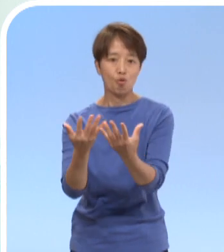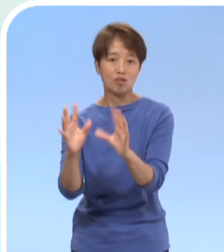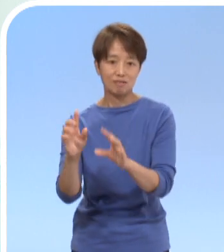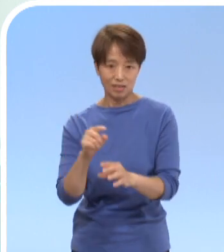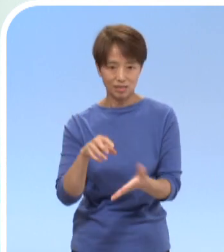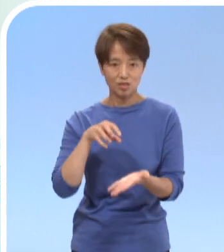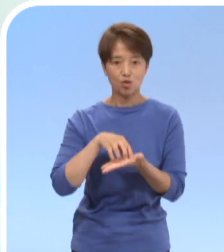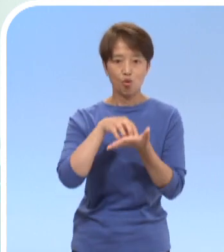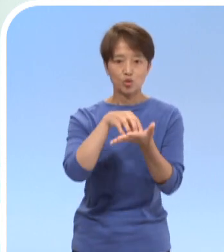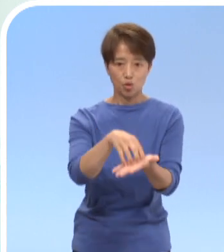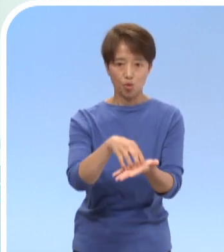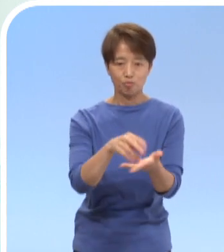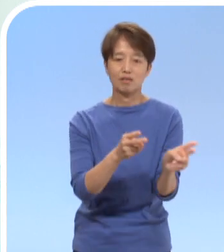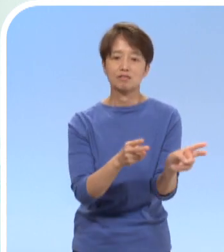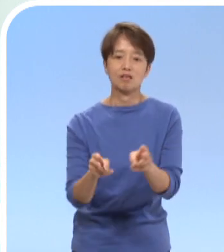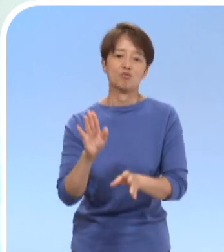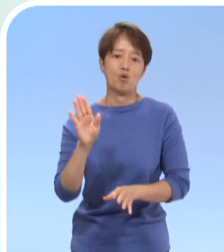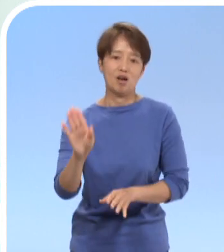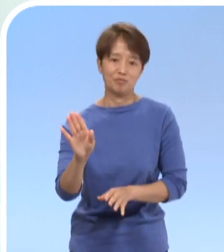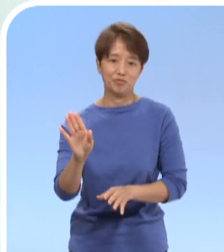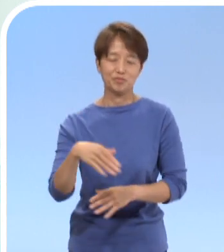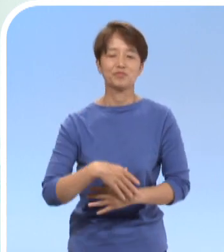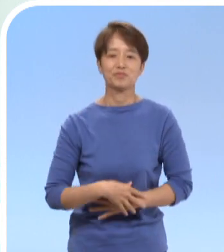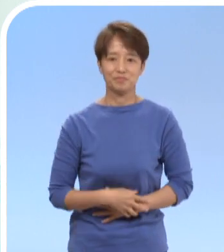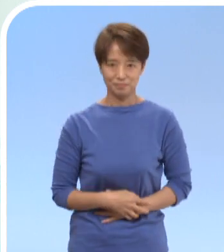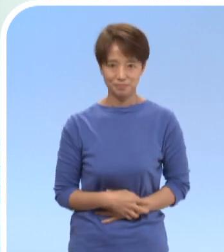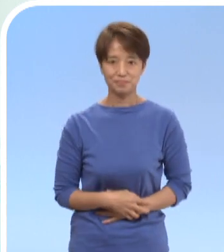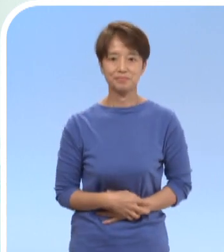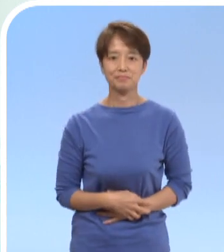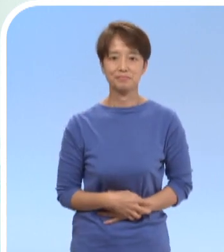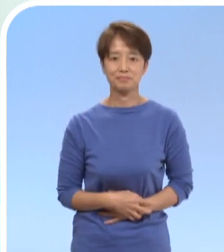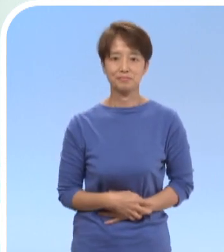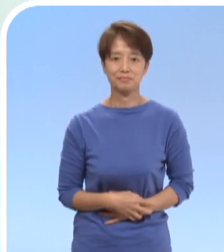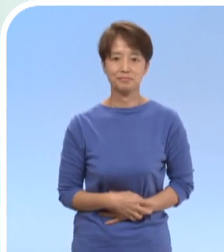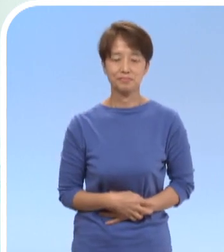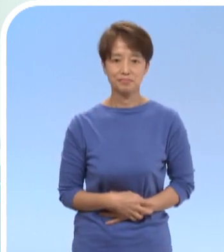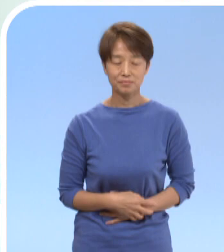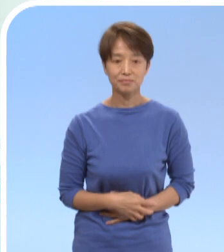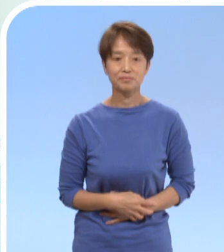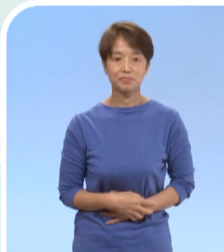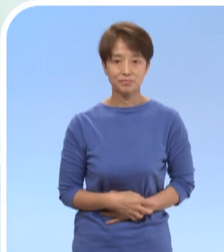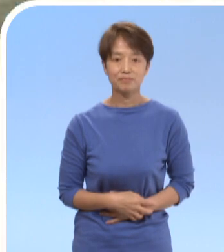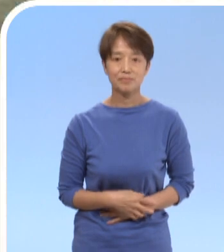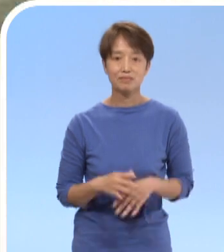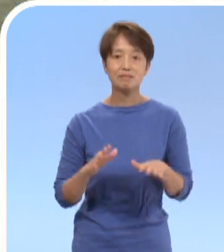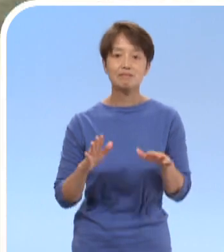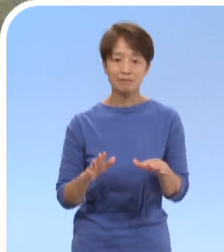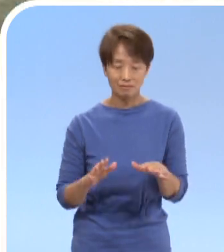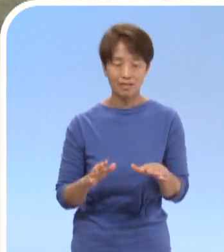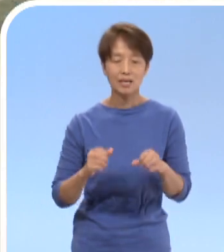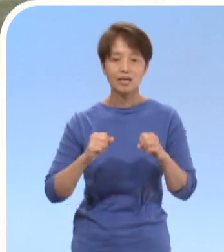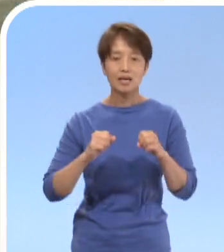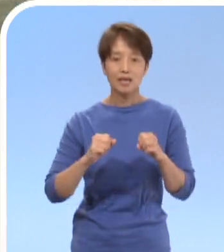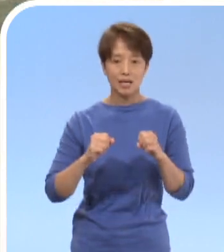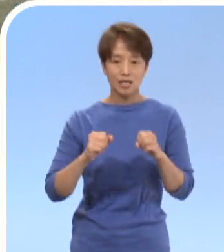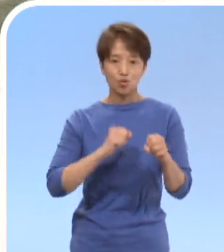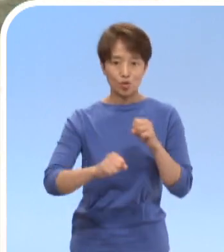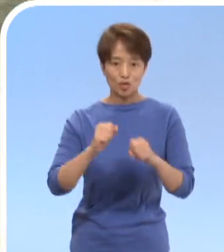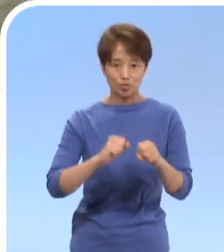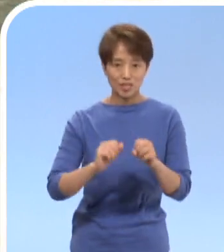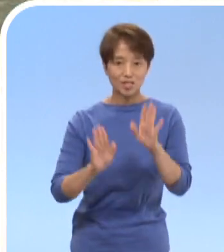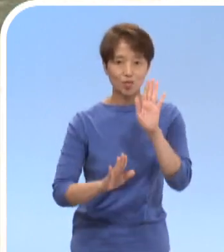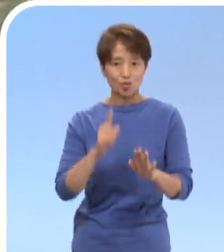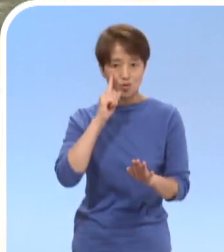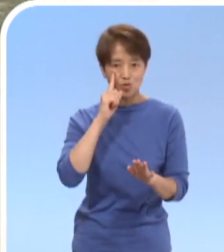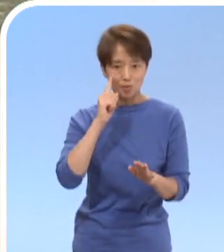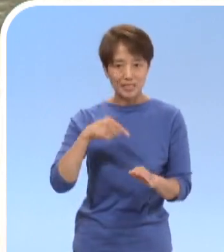ャレンジ企業を表彰する健康づくりチャレンジ企業アワードってのもやってるんやって。 へー。 今から健康づくりチャレンジ企